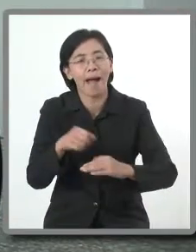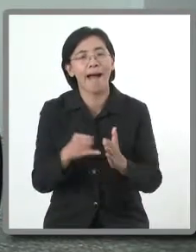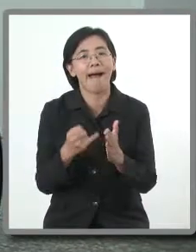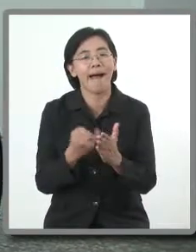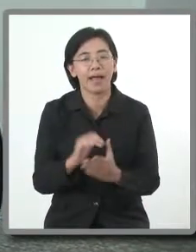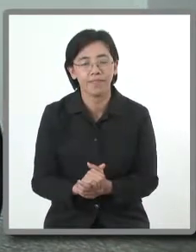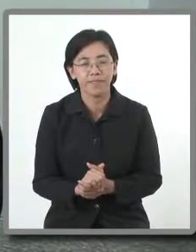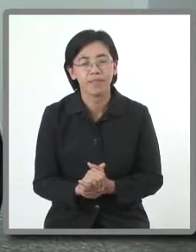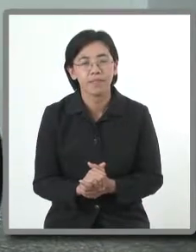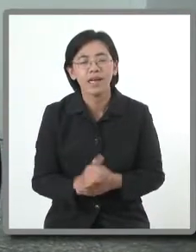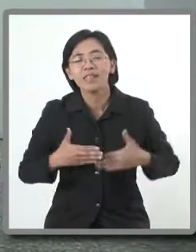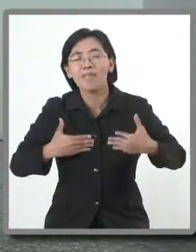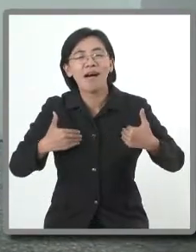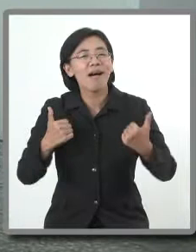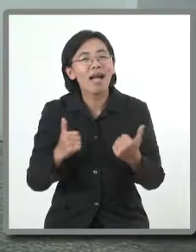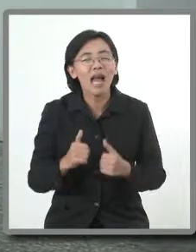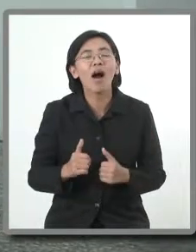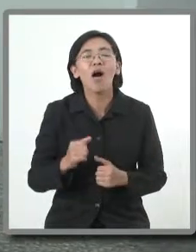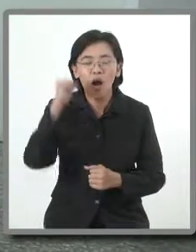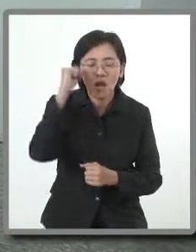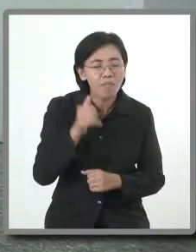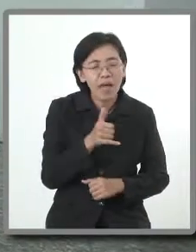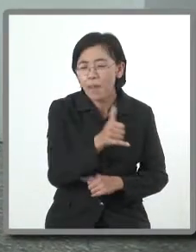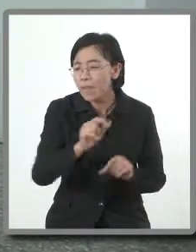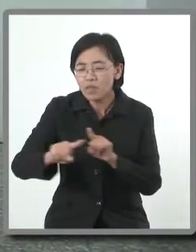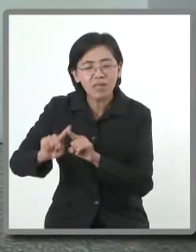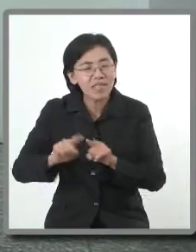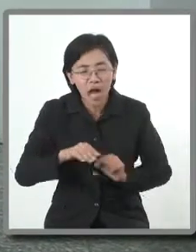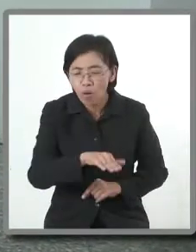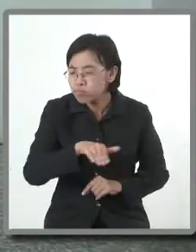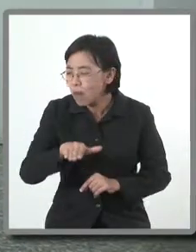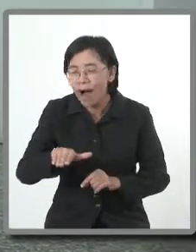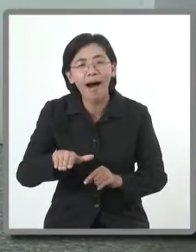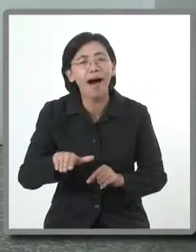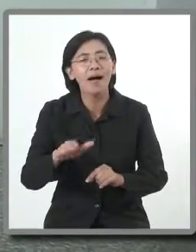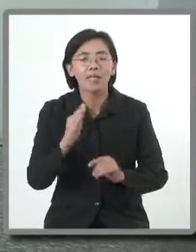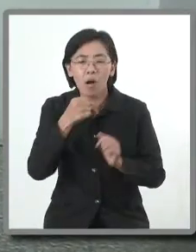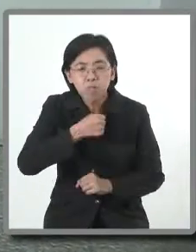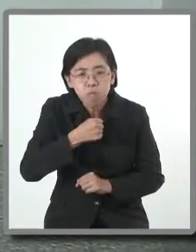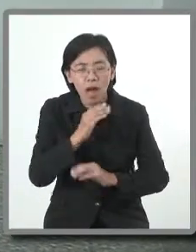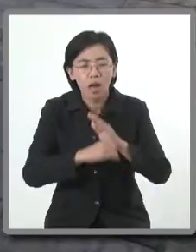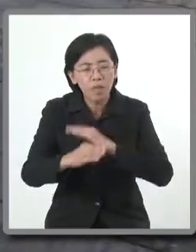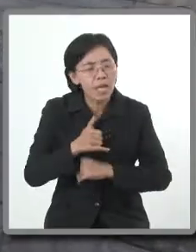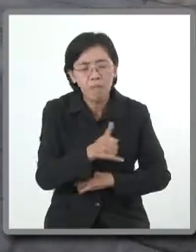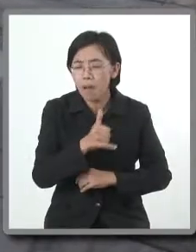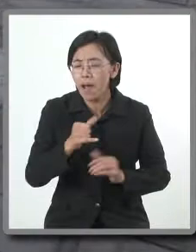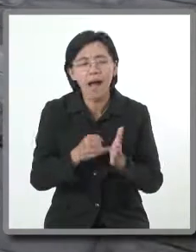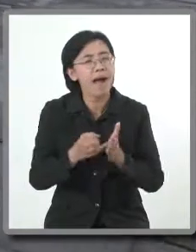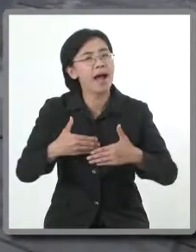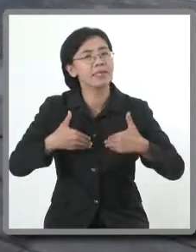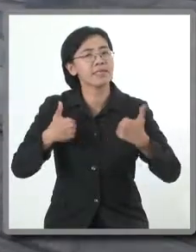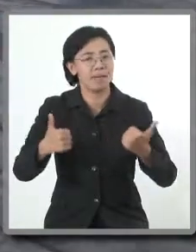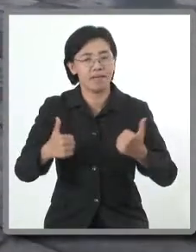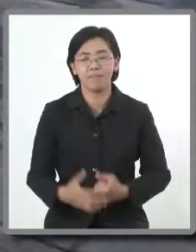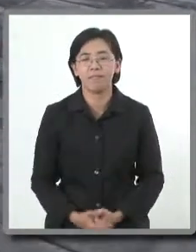ความสะดวกสบายในการเดินทางของผู้สูงอายุของคนพิการที่จะมีมากขึ้นในเมืองไทยด้วยนะครับ